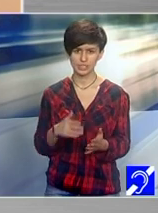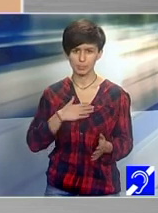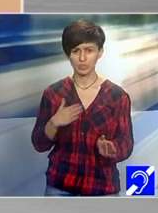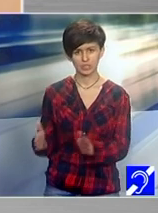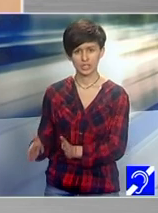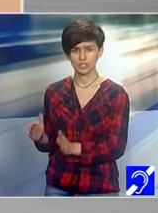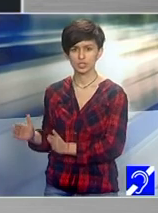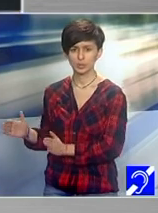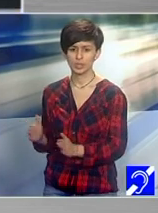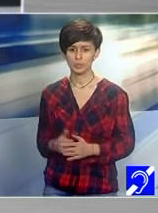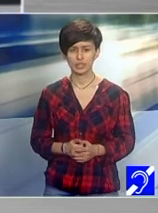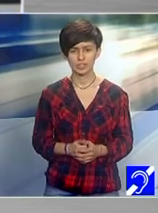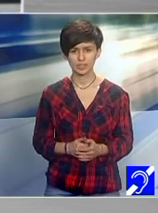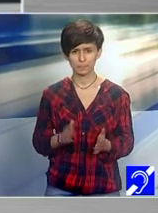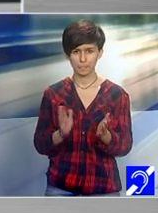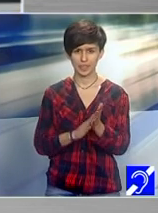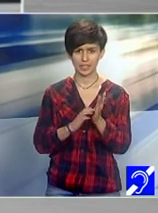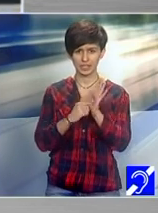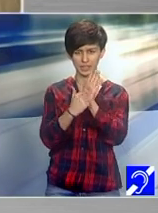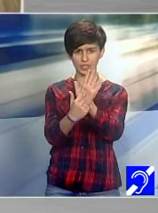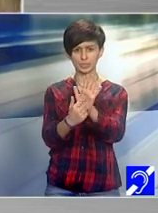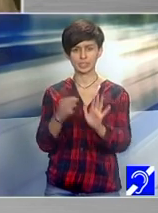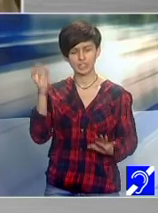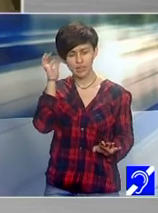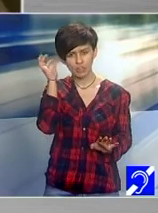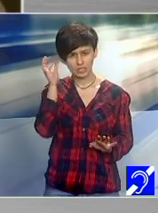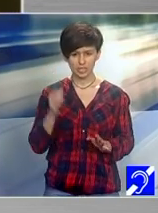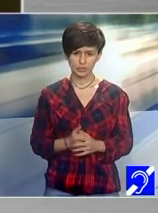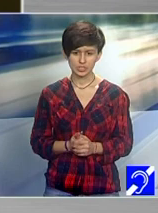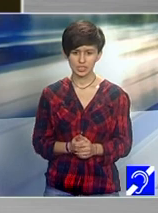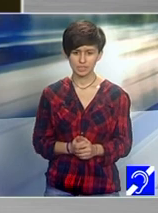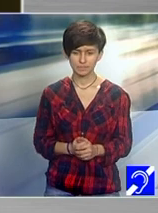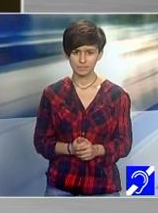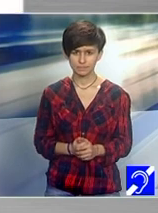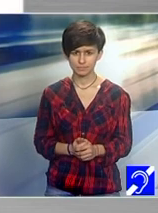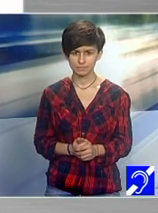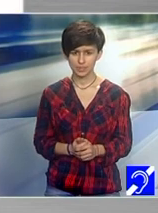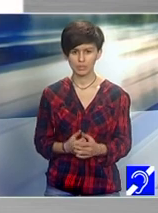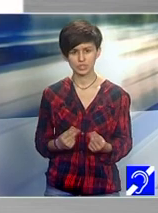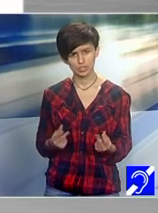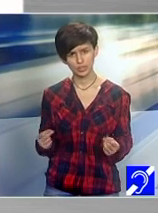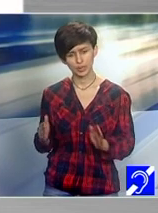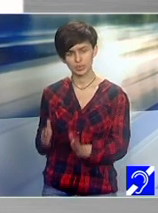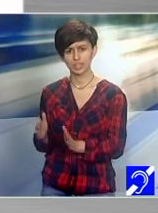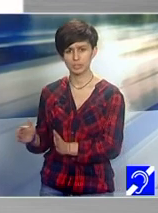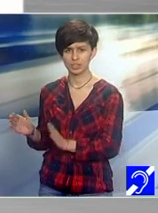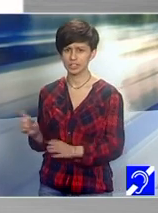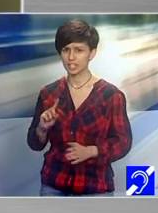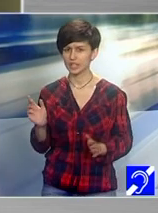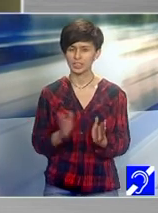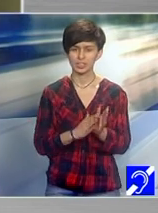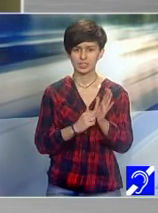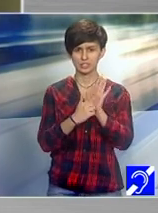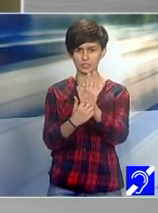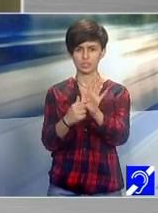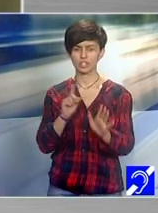care argumentele noastre au fost auzite, am avut, din păcate, și nenumărate perioade în care niciun fel de argument nu a